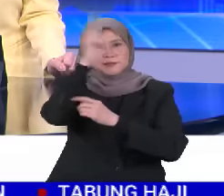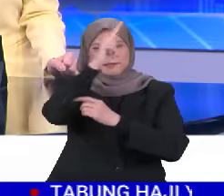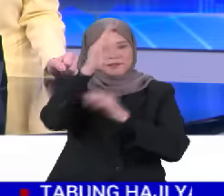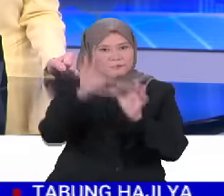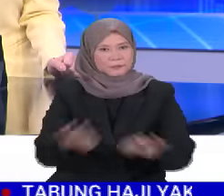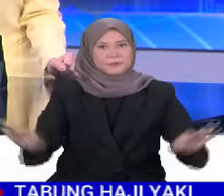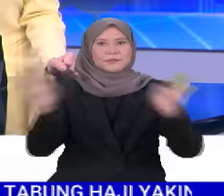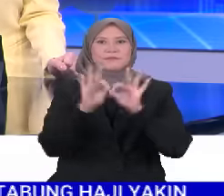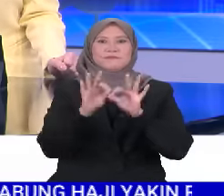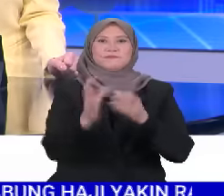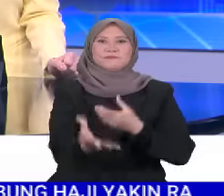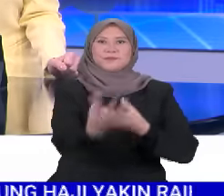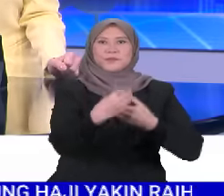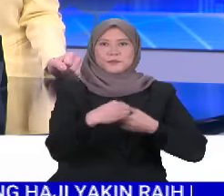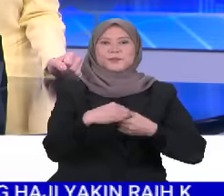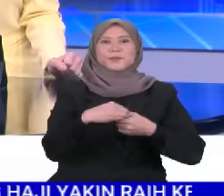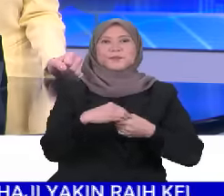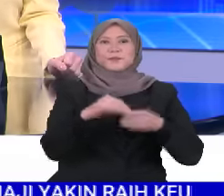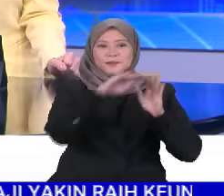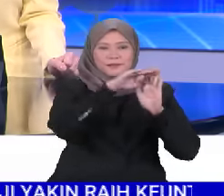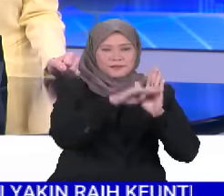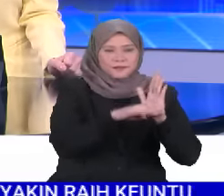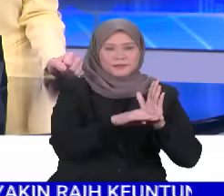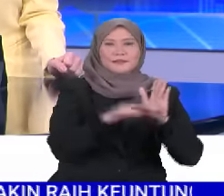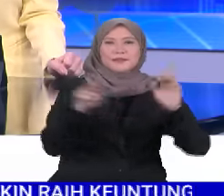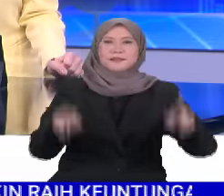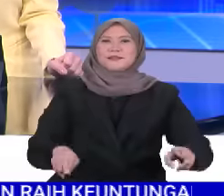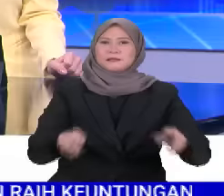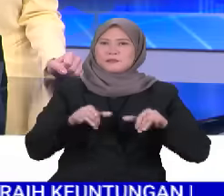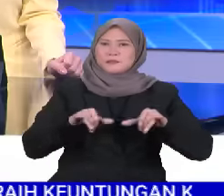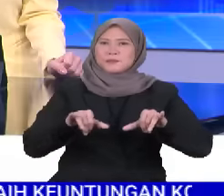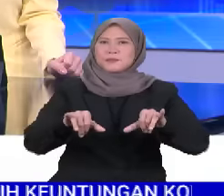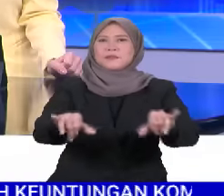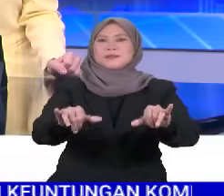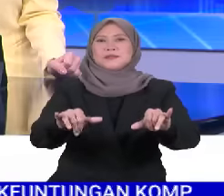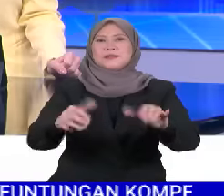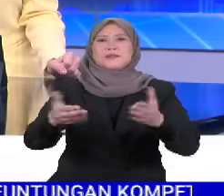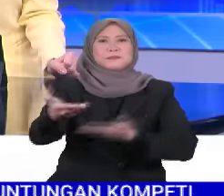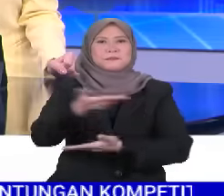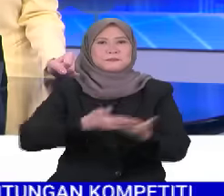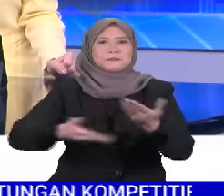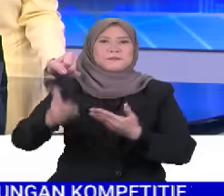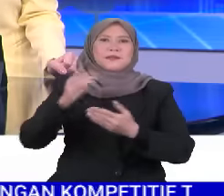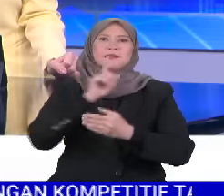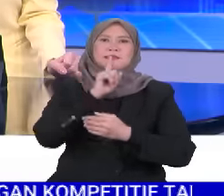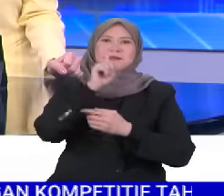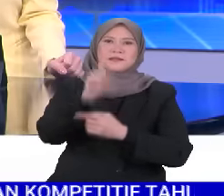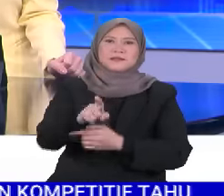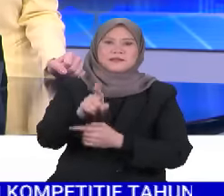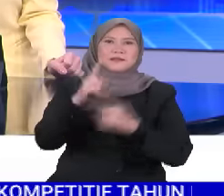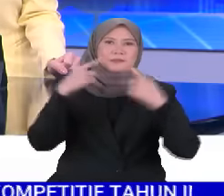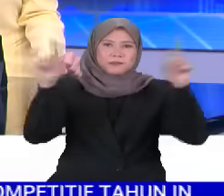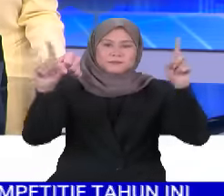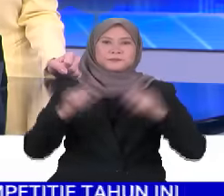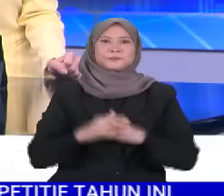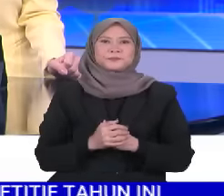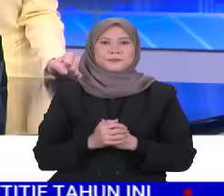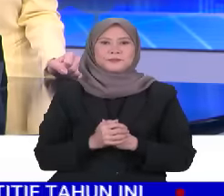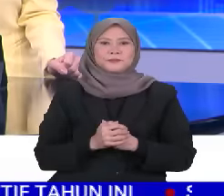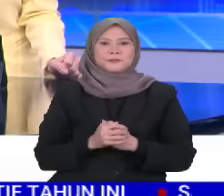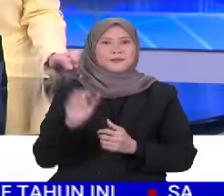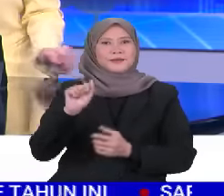keutamaan bagi memastikan agenda besar rakyat terus disantuni dan direalisasikan Aisyah